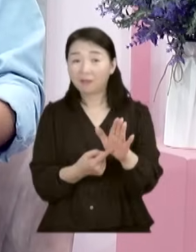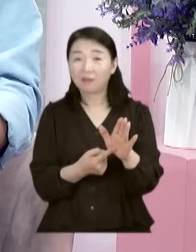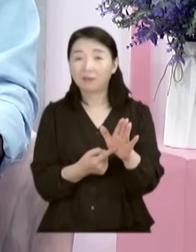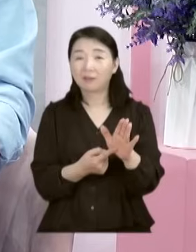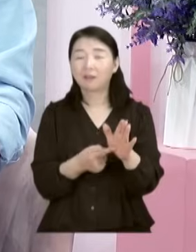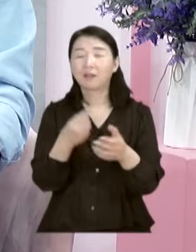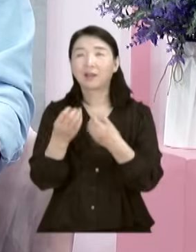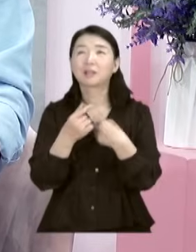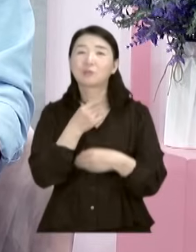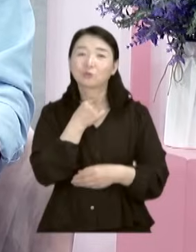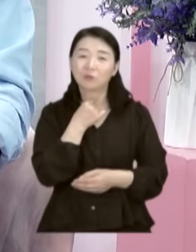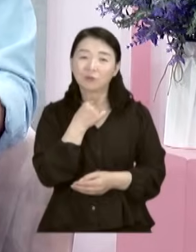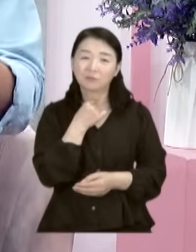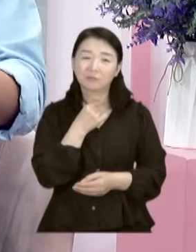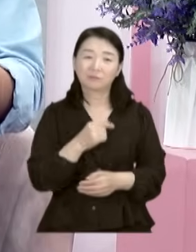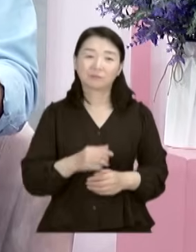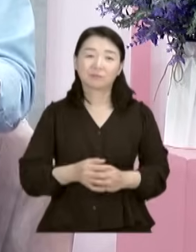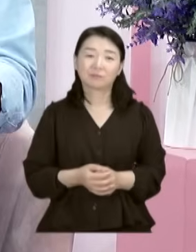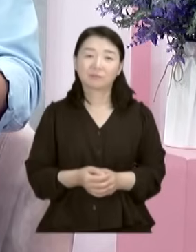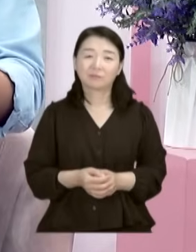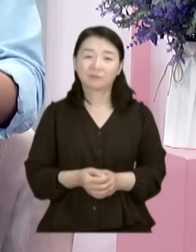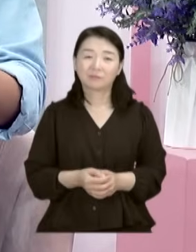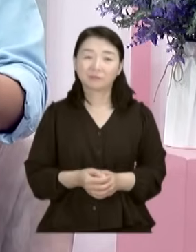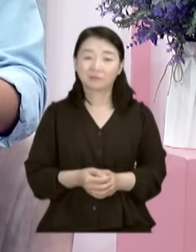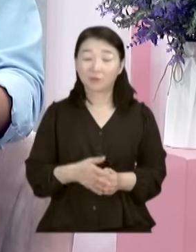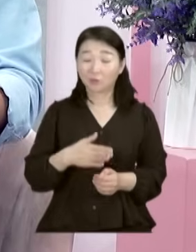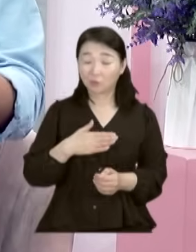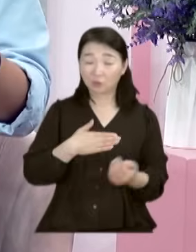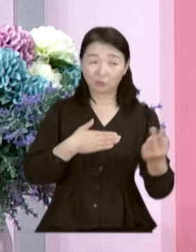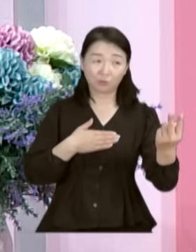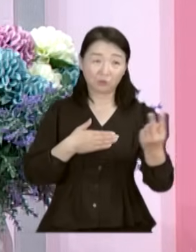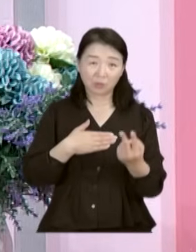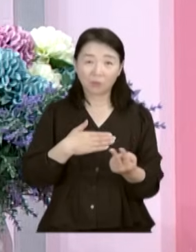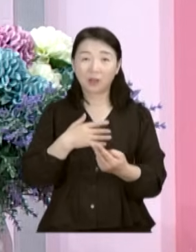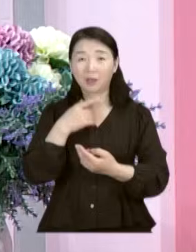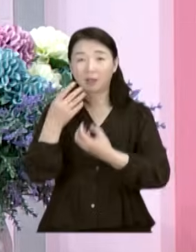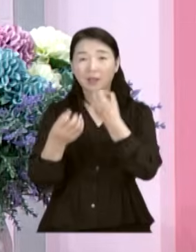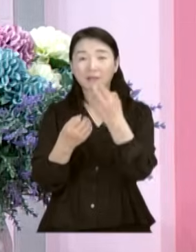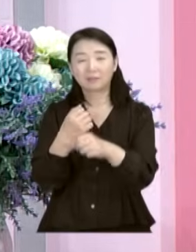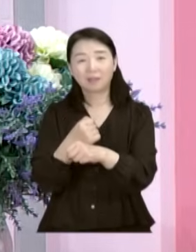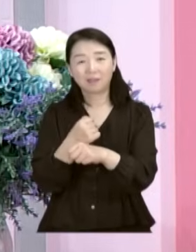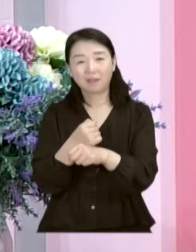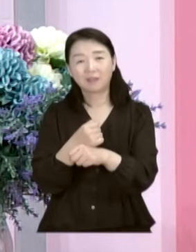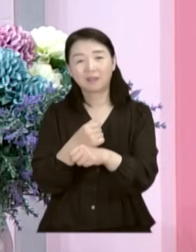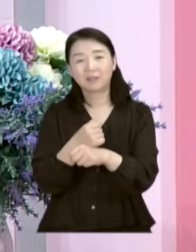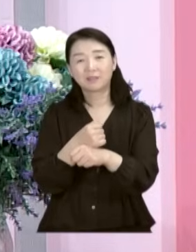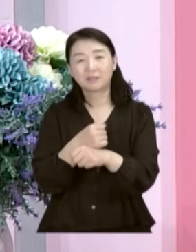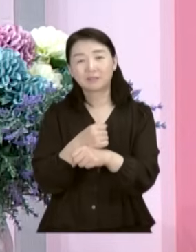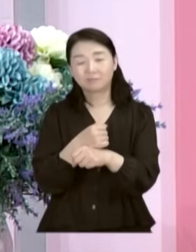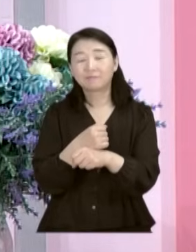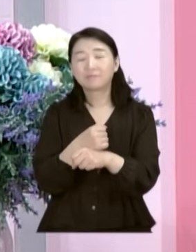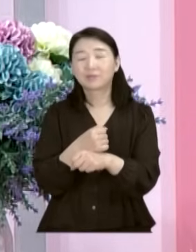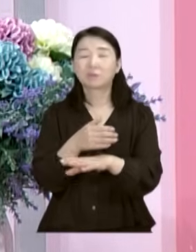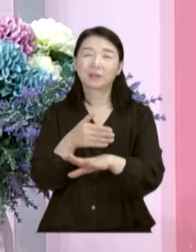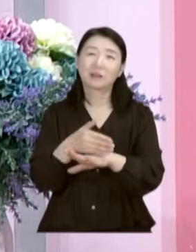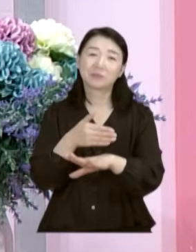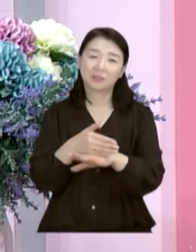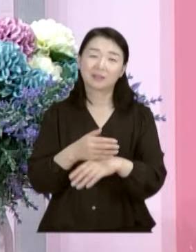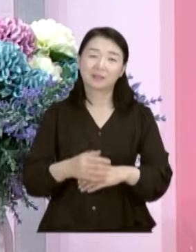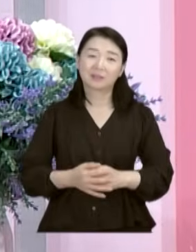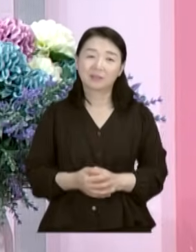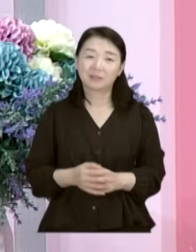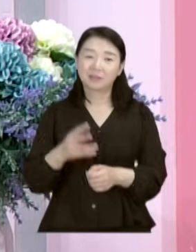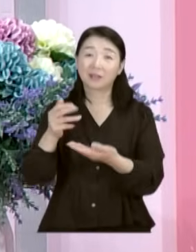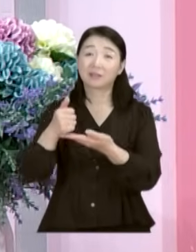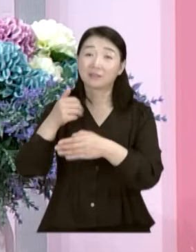너무 안고 싶은 자리였잖아이 자리는 너무나 안고 싶은 자리인데 감히 저희가 와서 이렇게 간증한다는 건 너무 부족한데